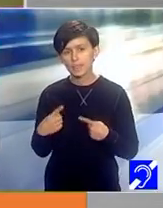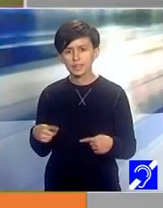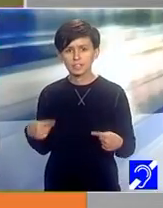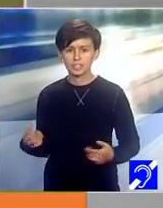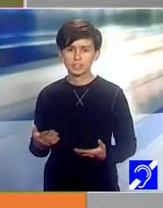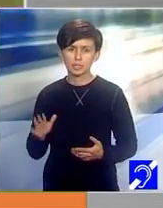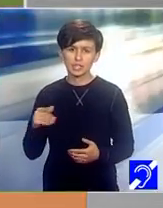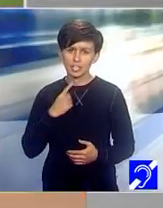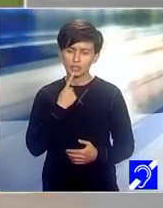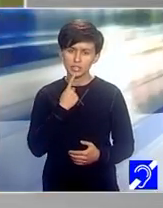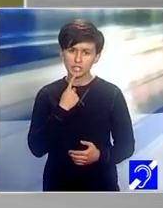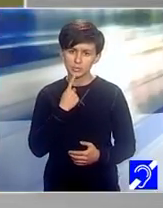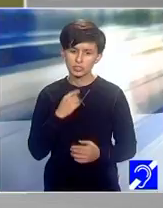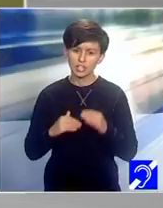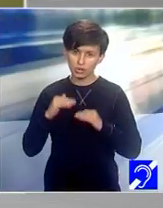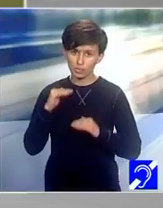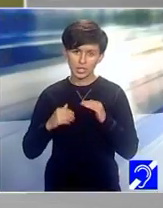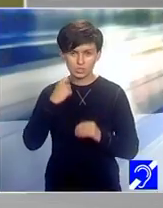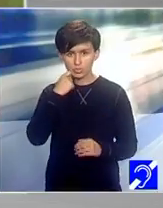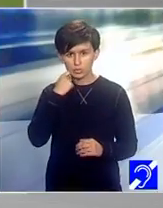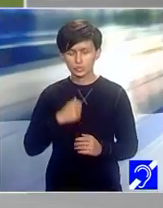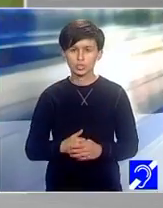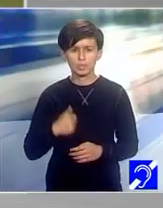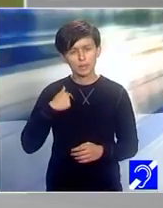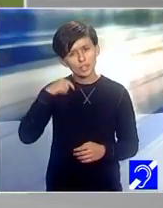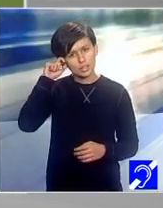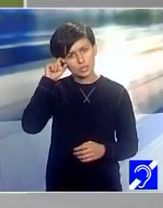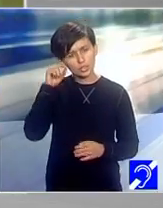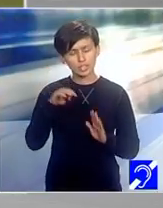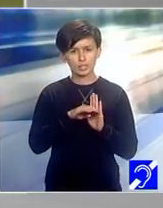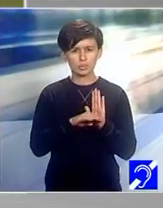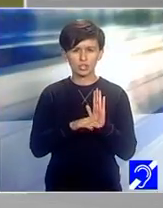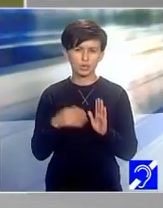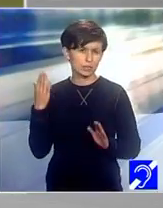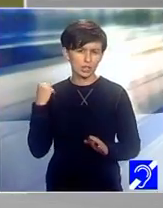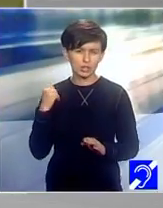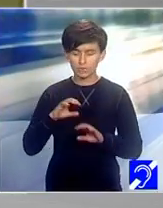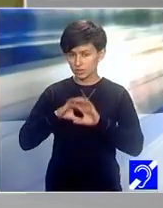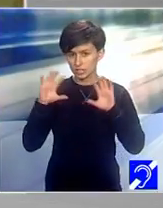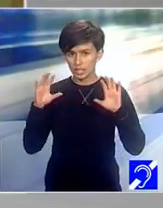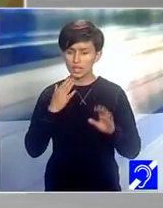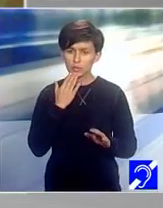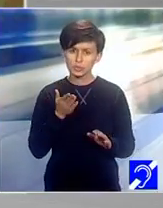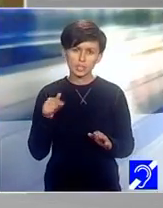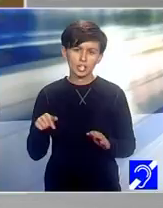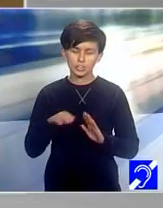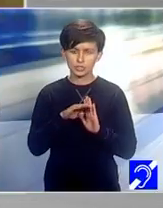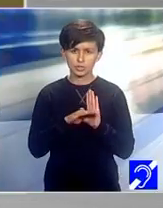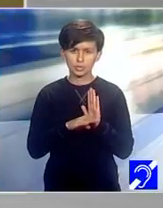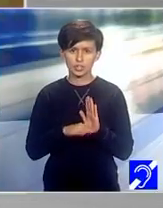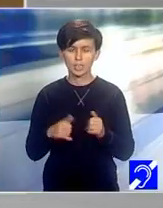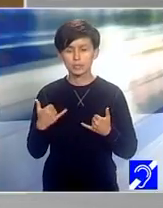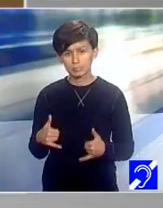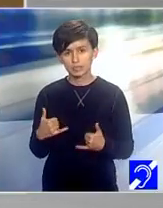avut Timișoara față de Cluj. Din punctul meu de vedere, programul a fost unul coerent. Datorită acestui program, astăzi Clujul